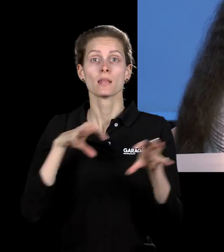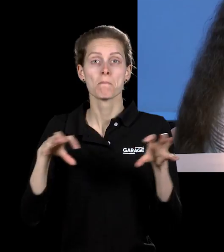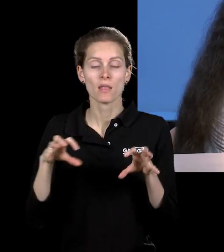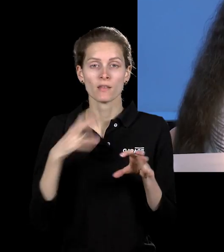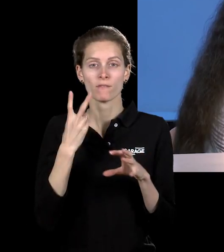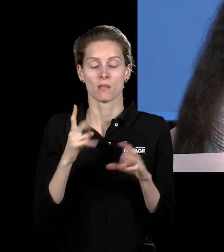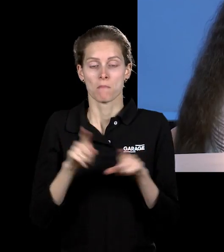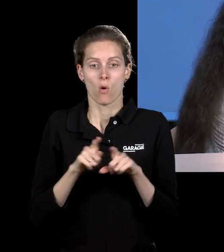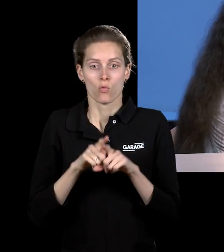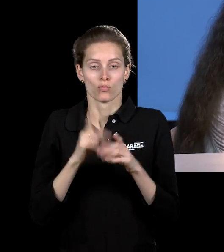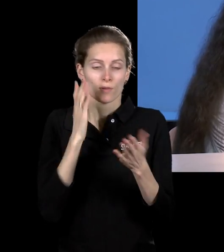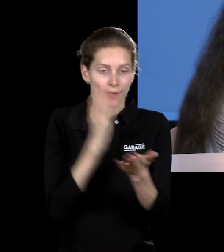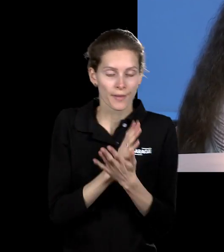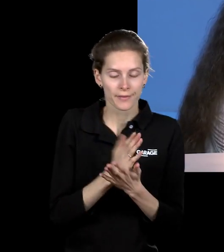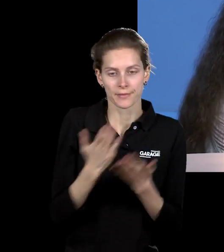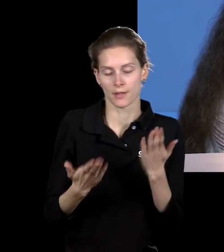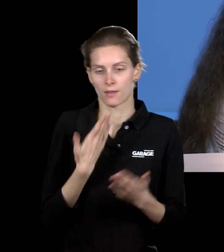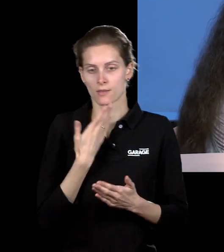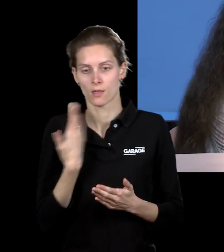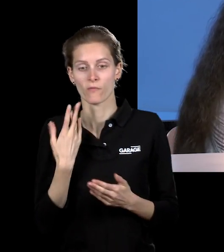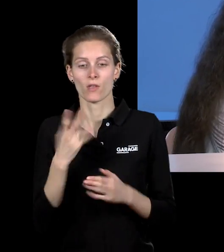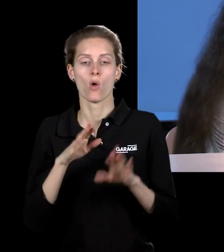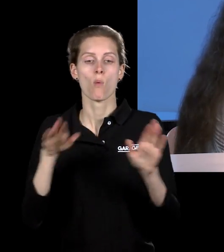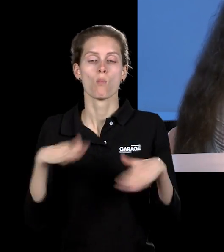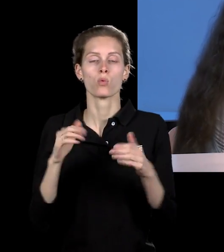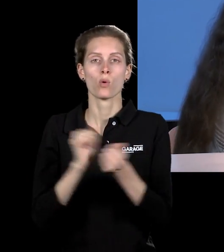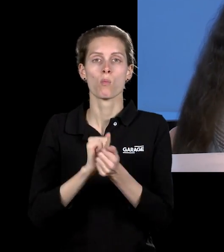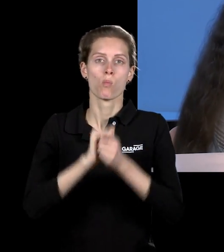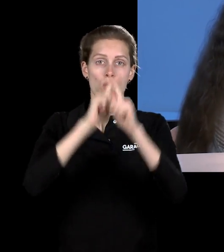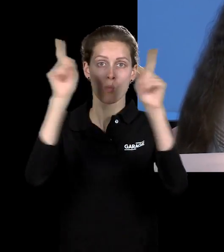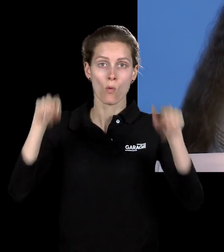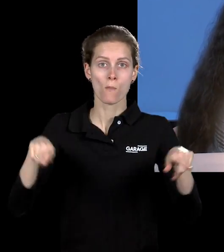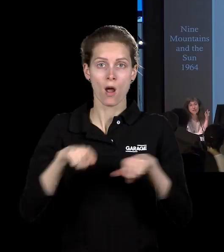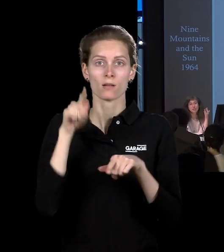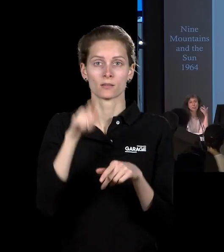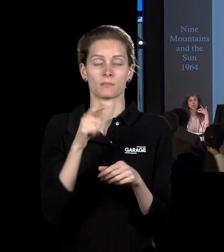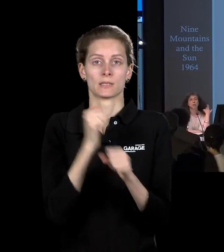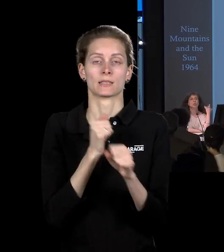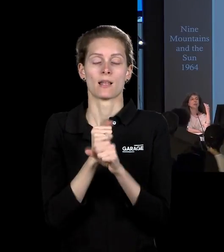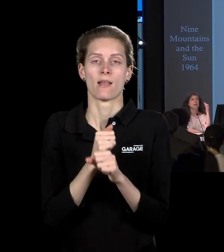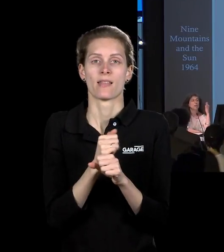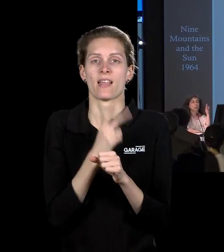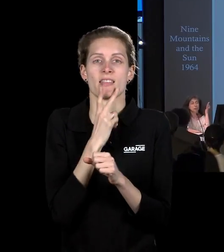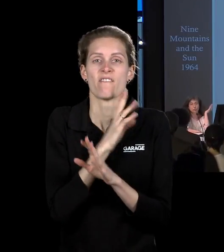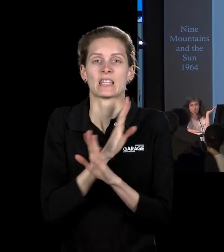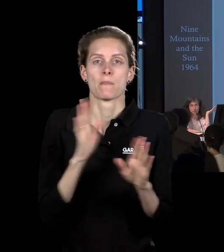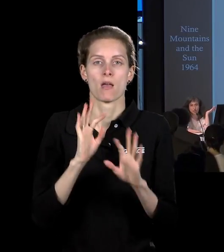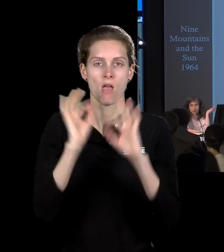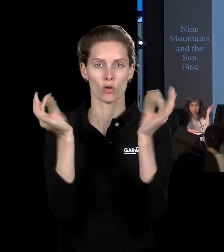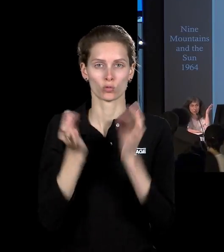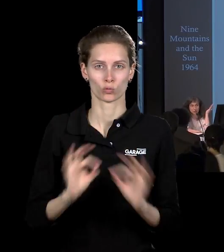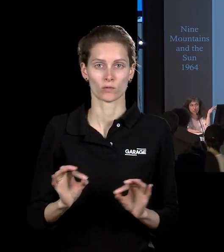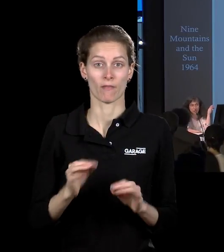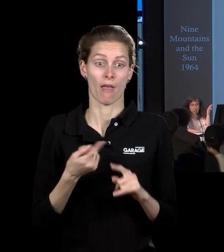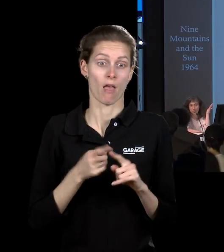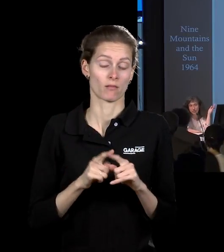листы бумаги, на которых Уолтер де Морей создает невидимое искусство, невидимые рисунки, при том, что это